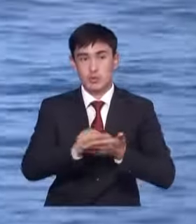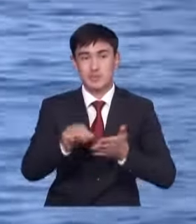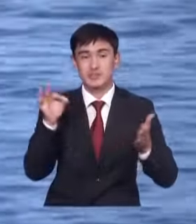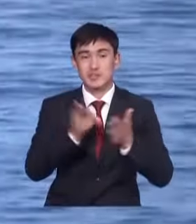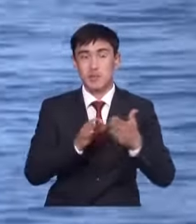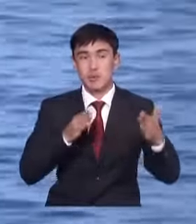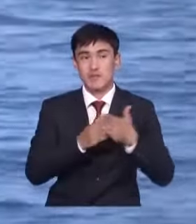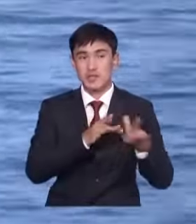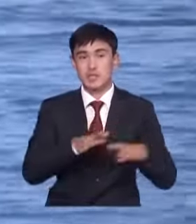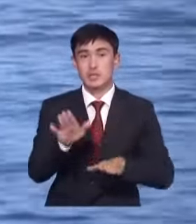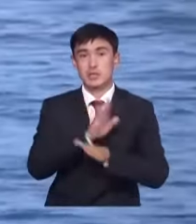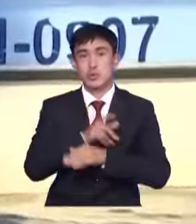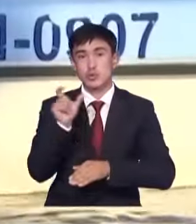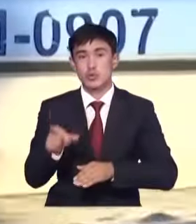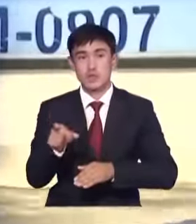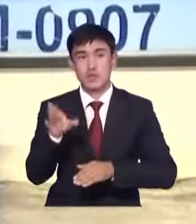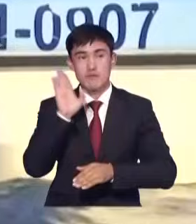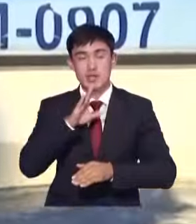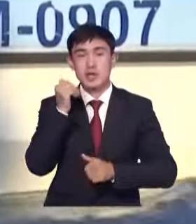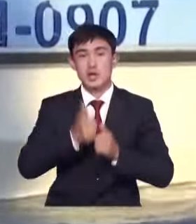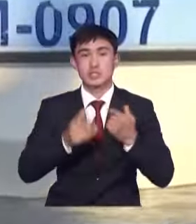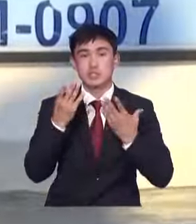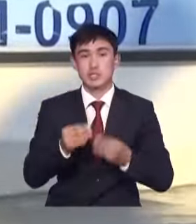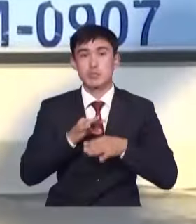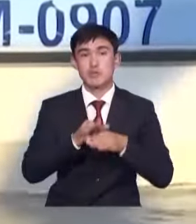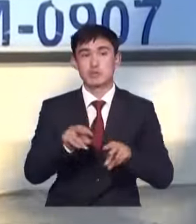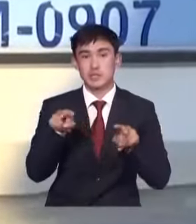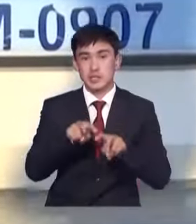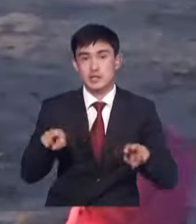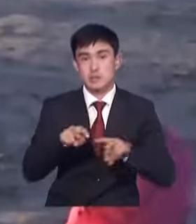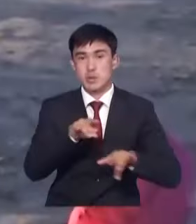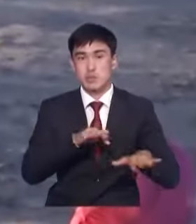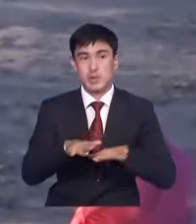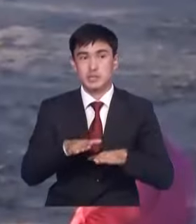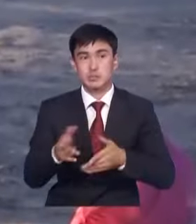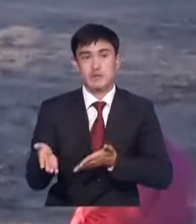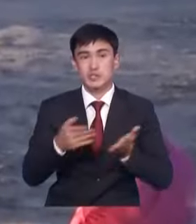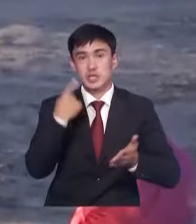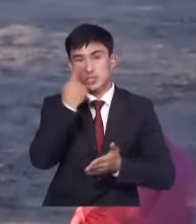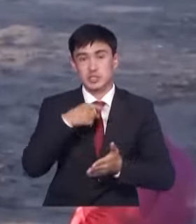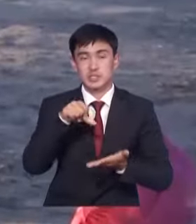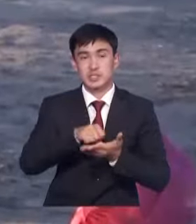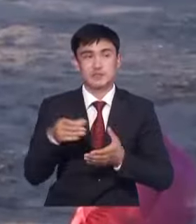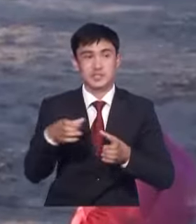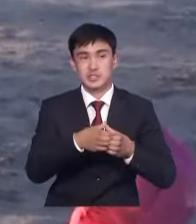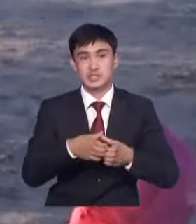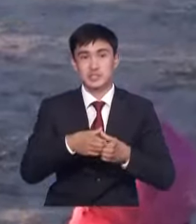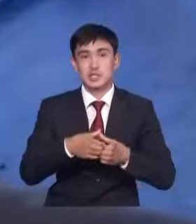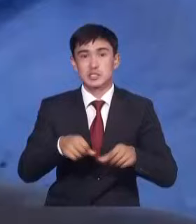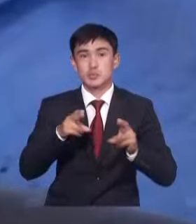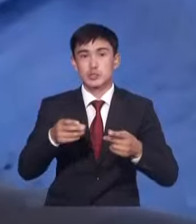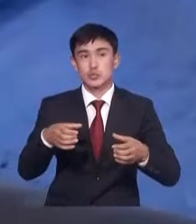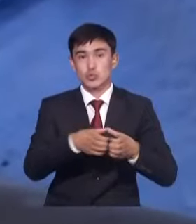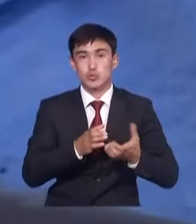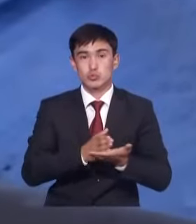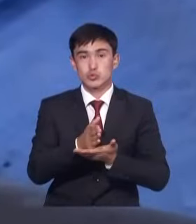целях профилактики гибели людей на воде ежедневно проводятся рейдовые мероприятия с привлечением личного состава всех заинтересованных